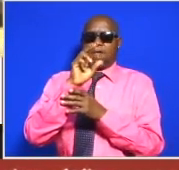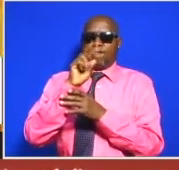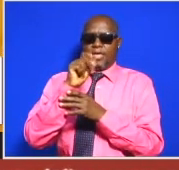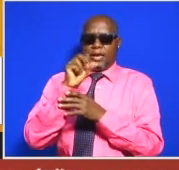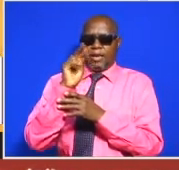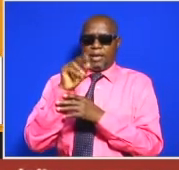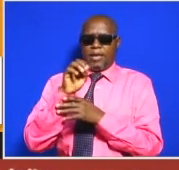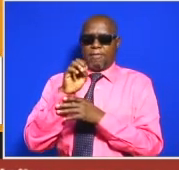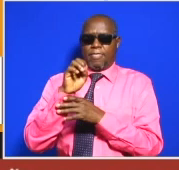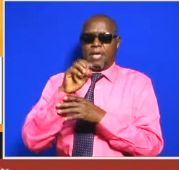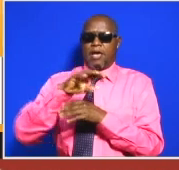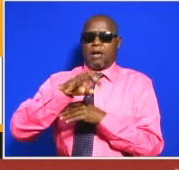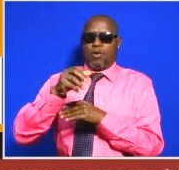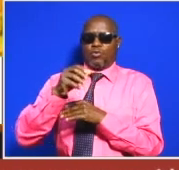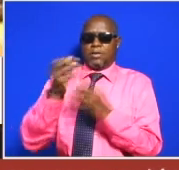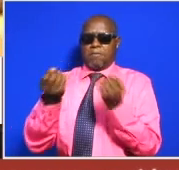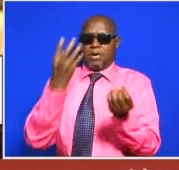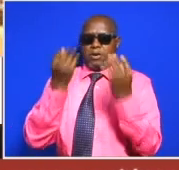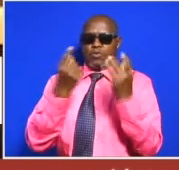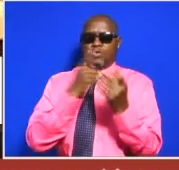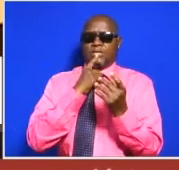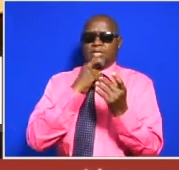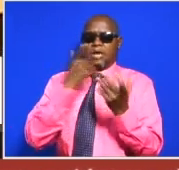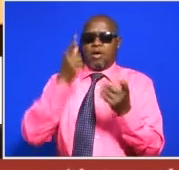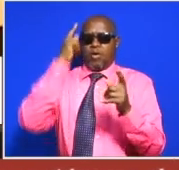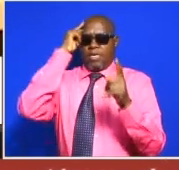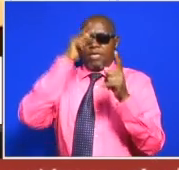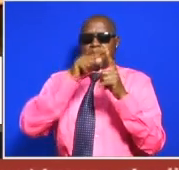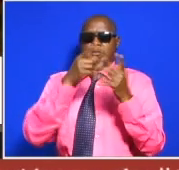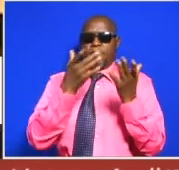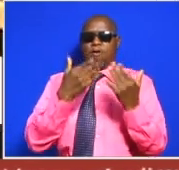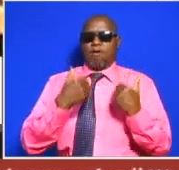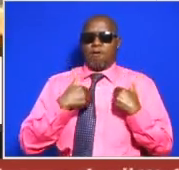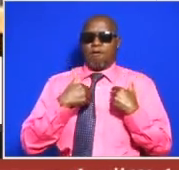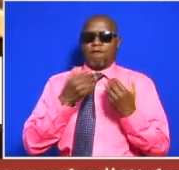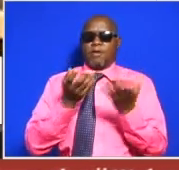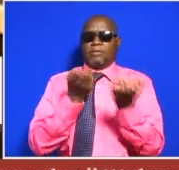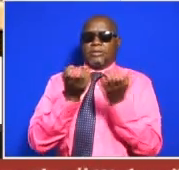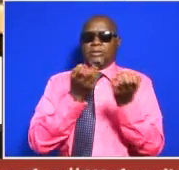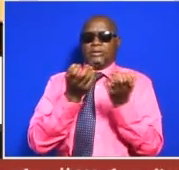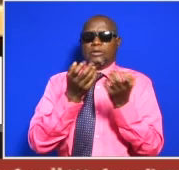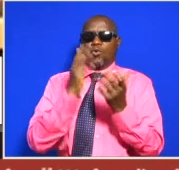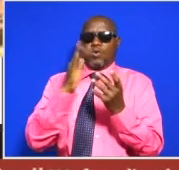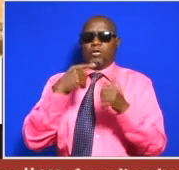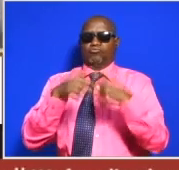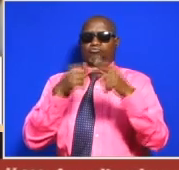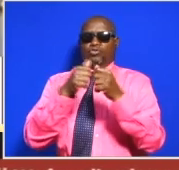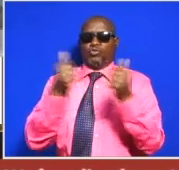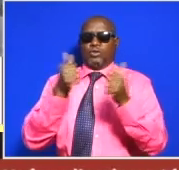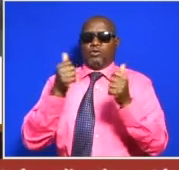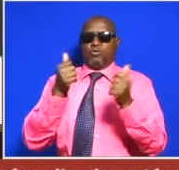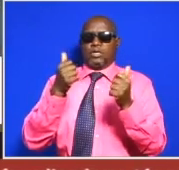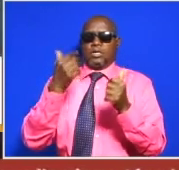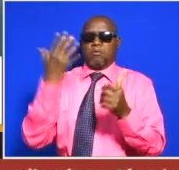sasa wana matumaini kwamba biashara zao zitaimarika kinyume na hapo awali walipokosa wateja wengi kutokana na ubovu wa barabara